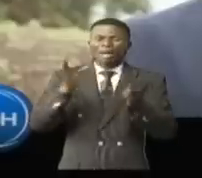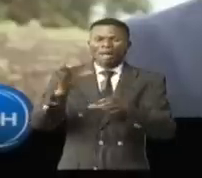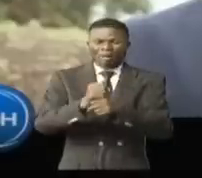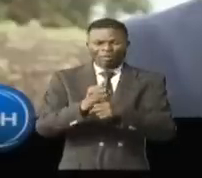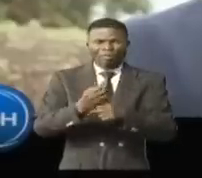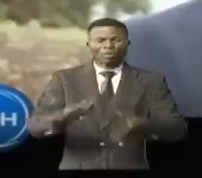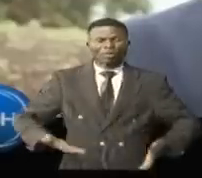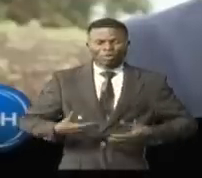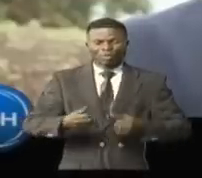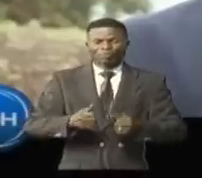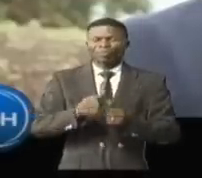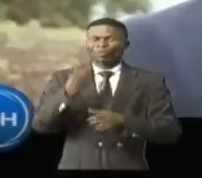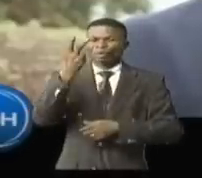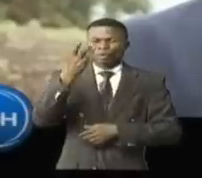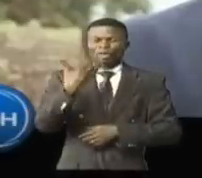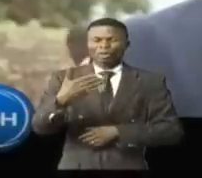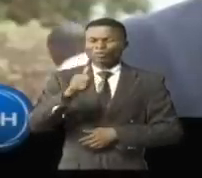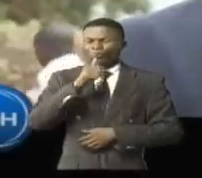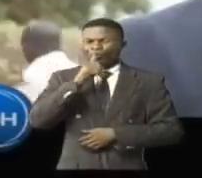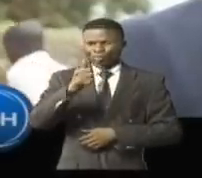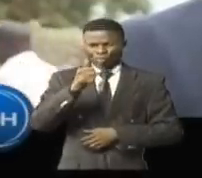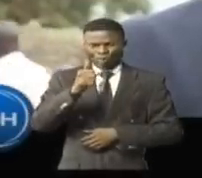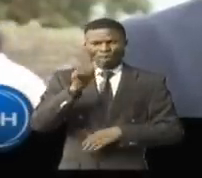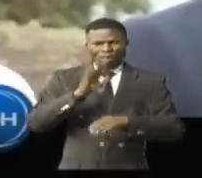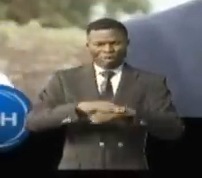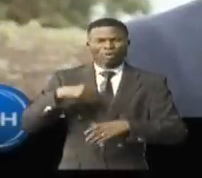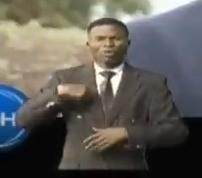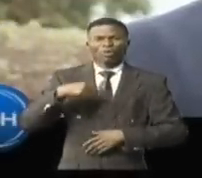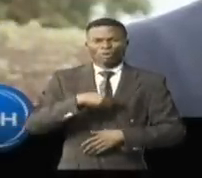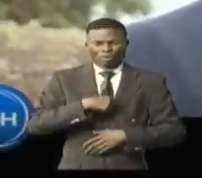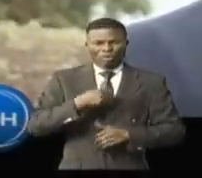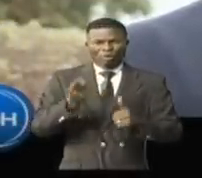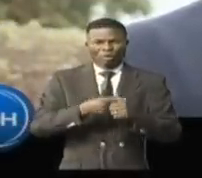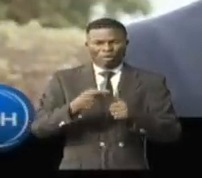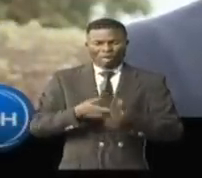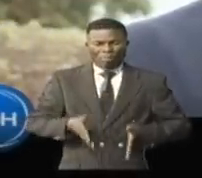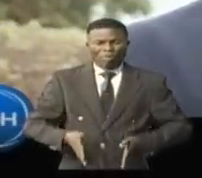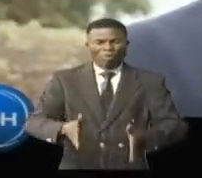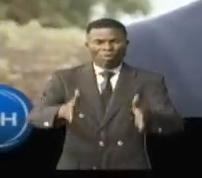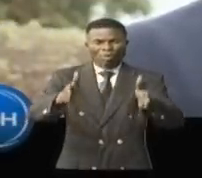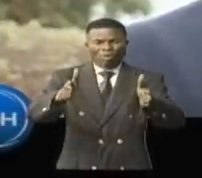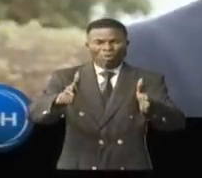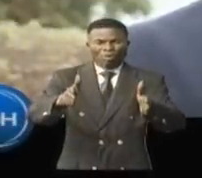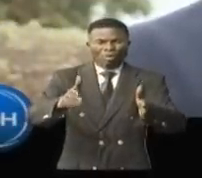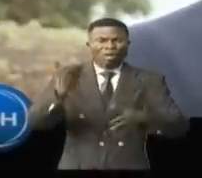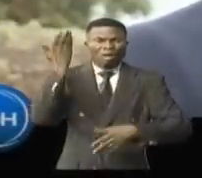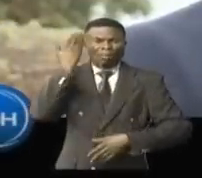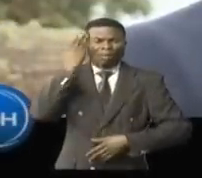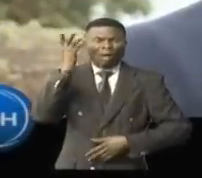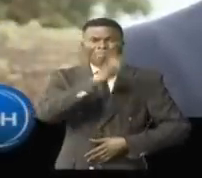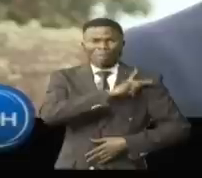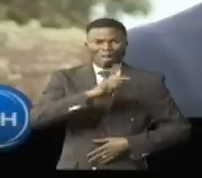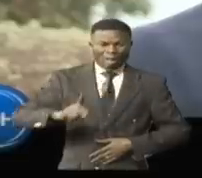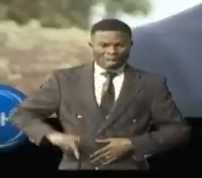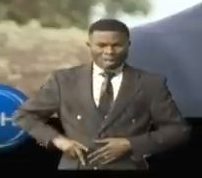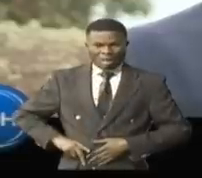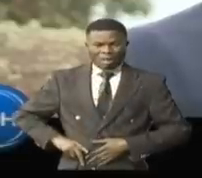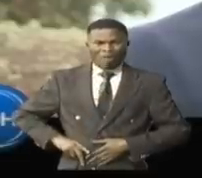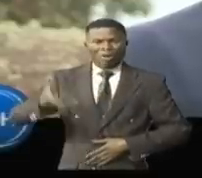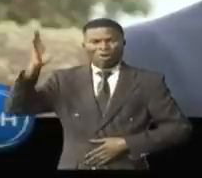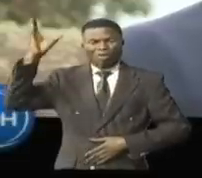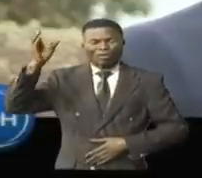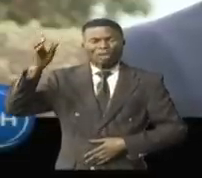Des choses successivement qui sont en train de nous freiner. C'est la route, le tronçon de Papa Simon Kimbangu, Kamba,